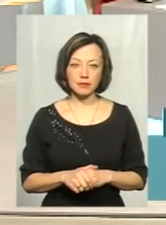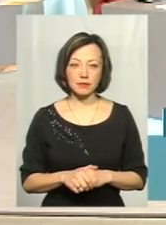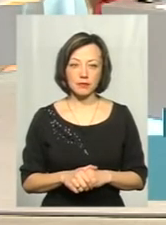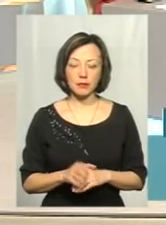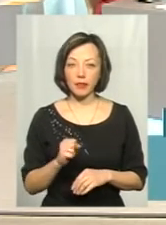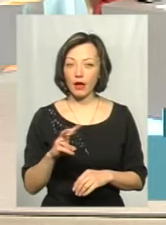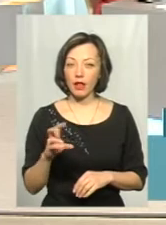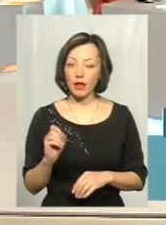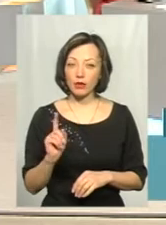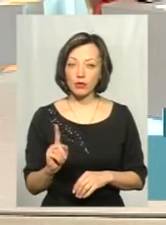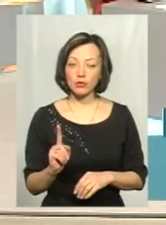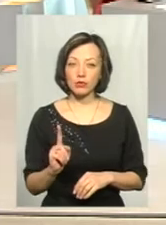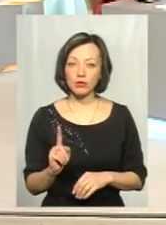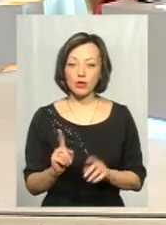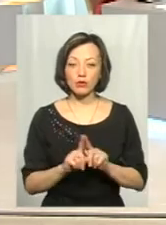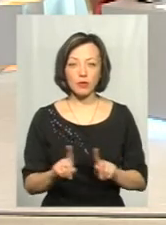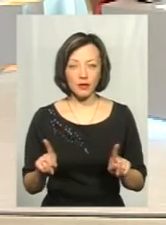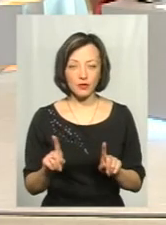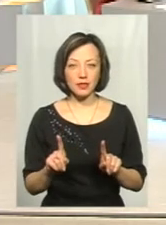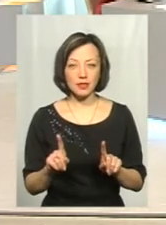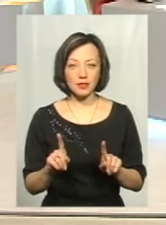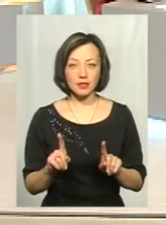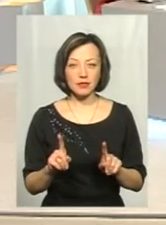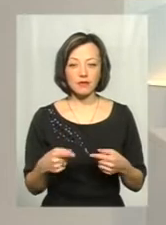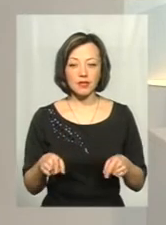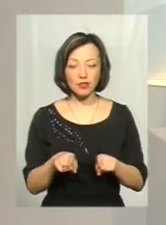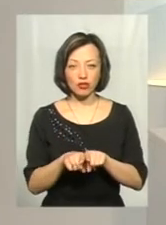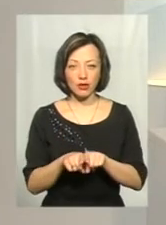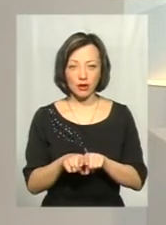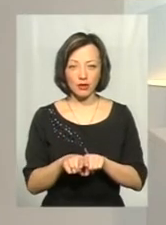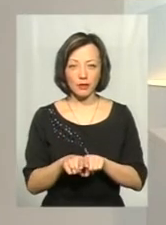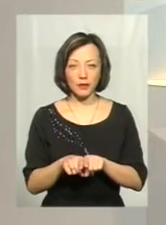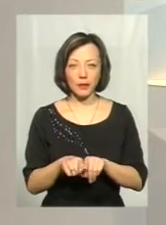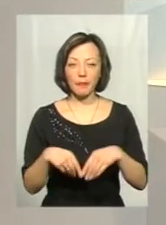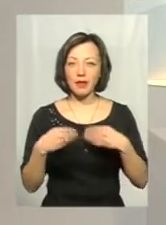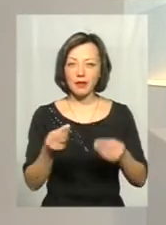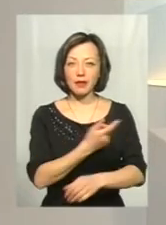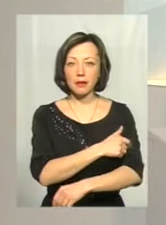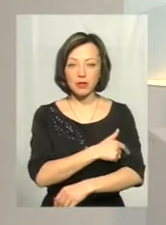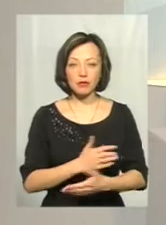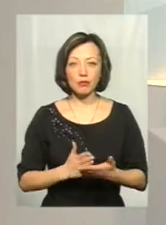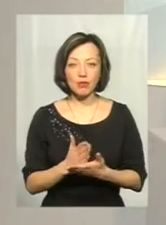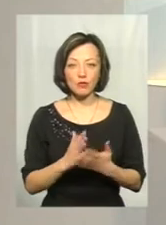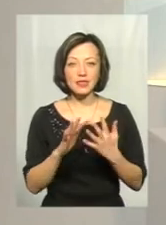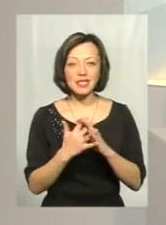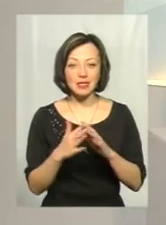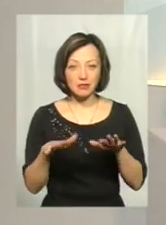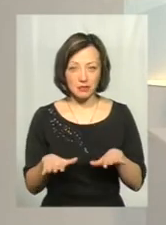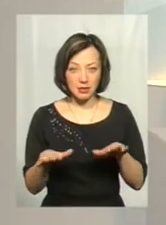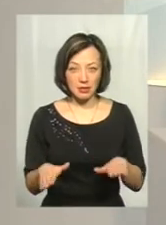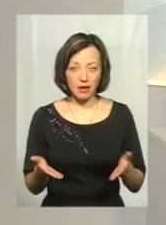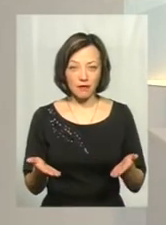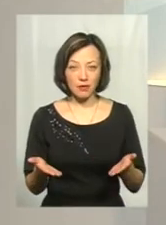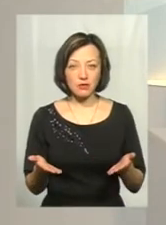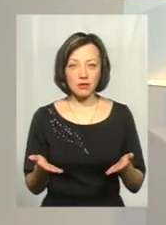Але от тут особливості все ж таки надання медичних послуг в сільській місцевості, те,